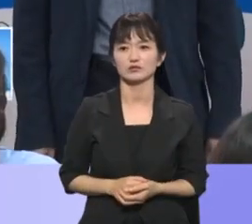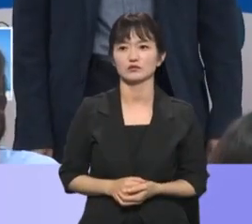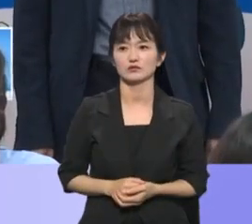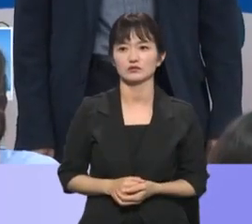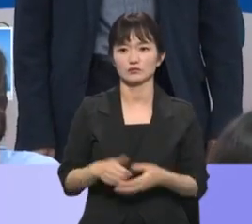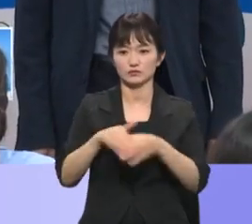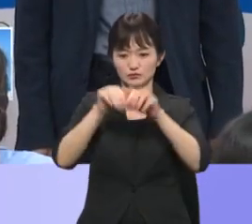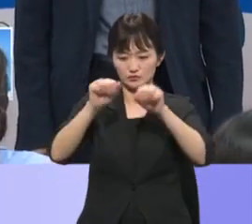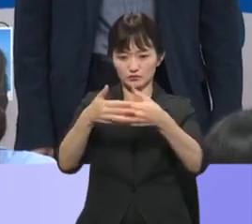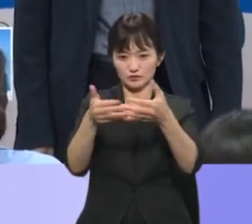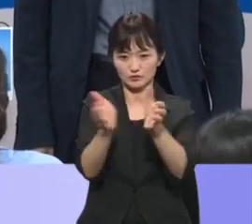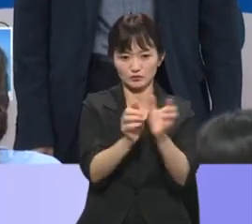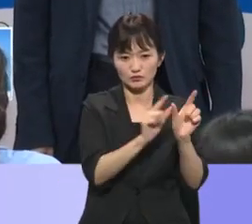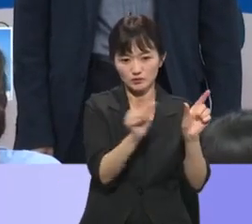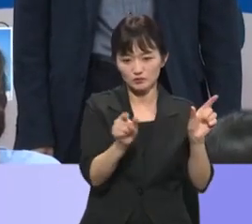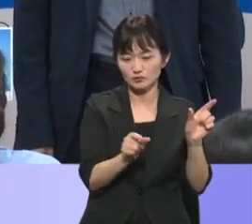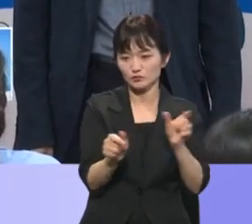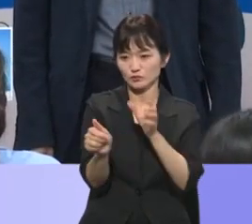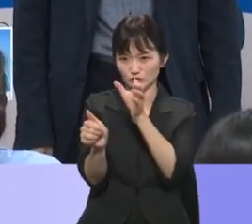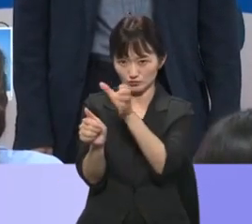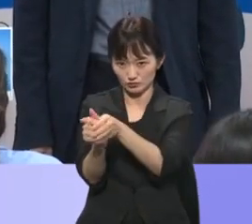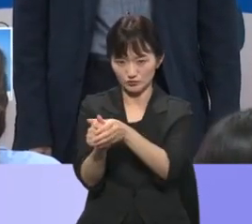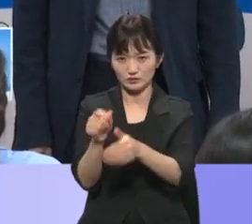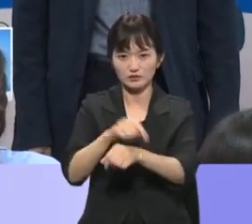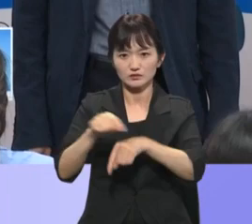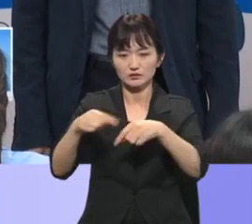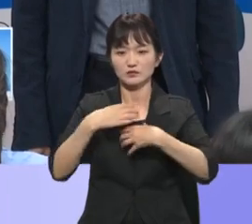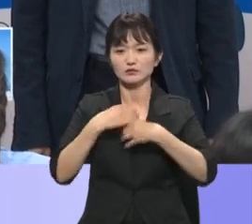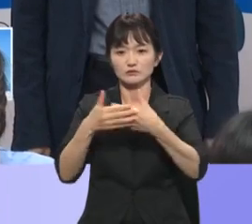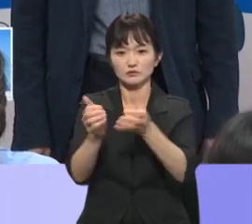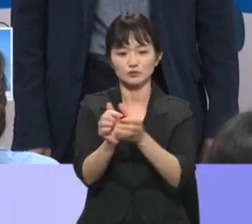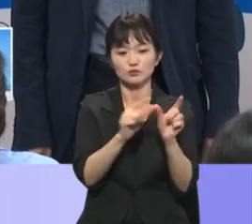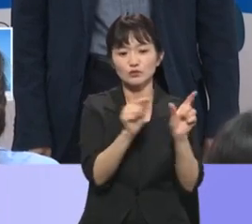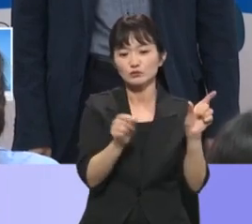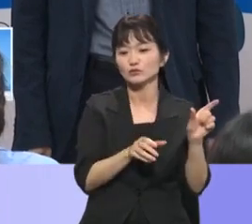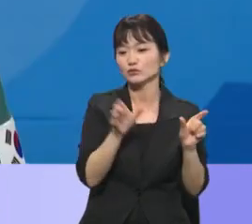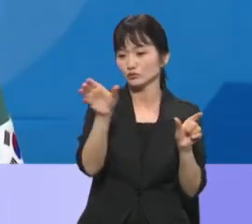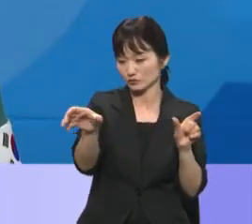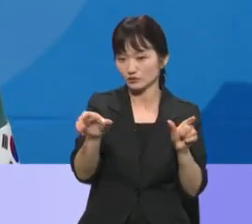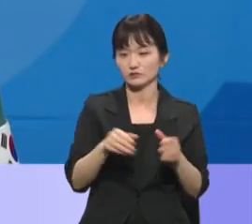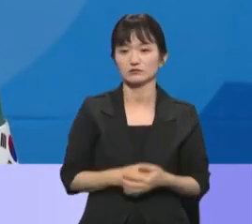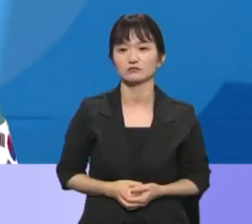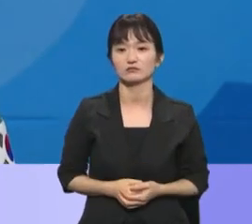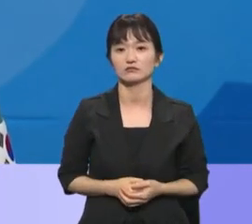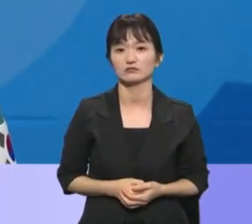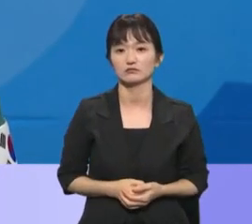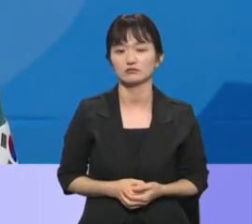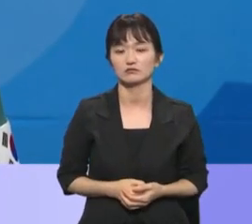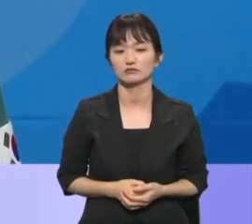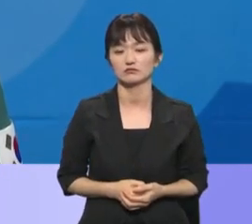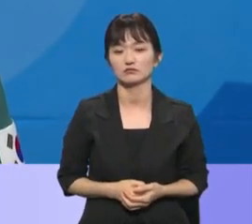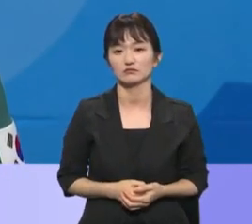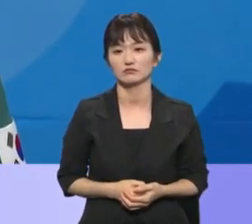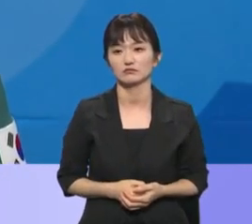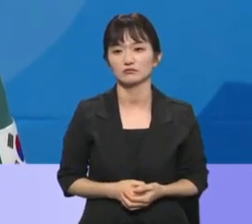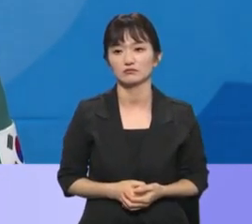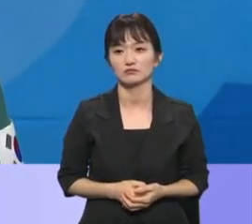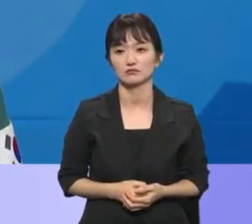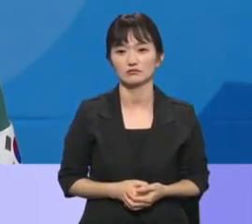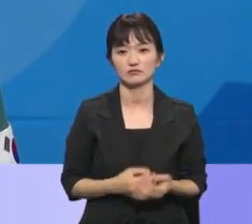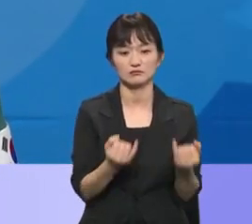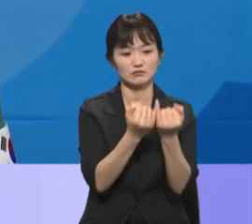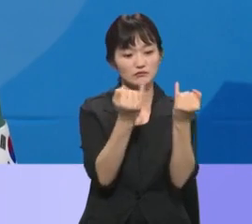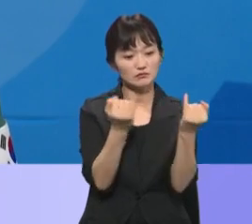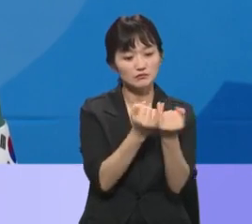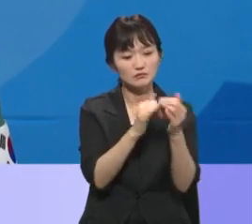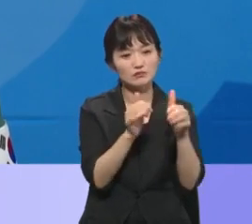다 어느 정도로 부처가 이동이 될 텐데 기능 자체가 없어지지 않는 것이라고 한다 그러면 훨씬 더 더 우리는 강도 높게 여가부가